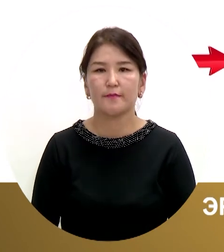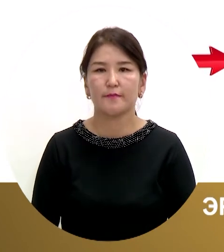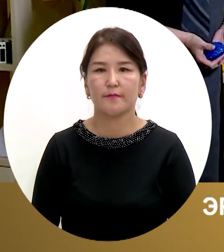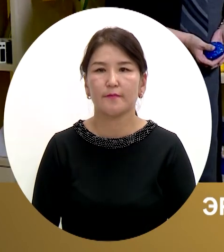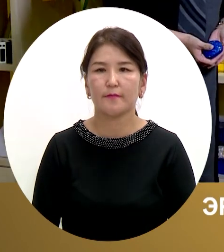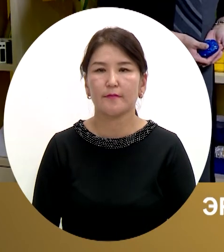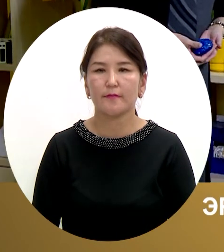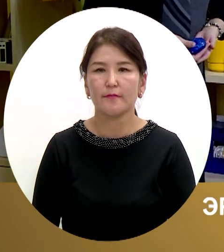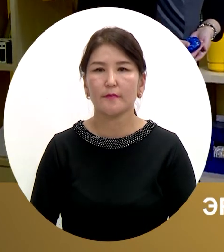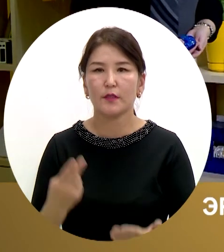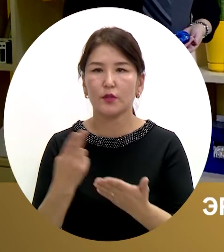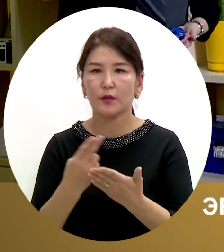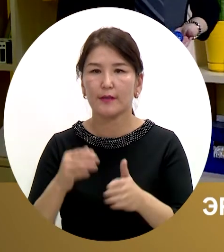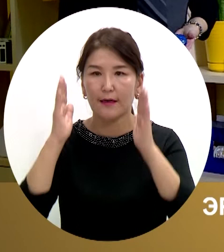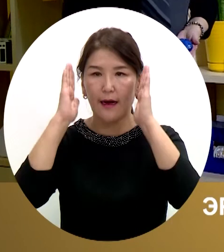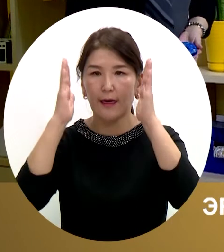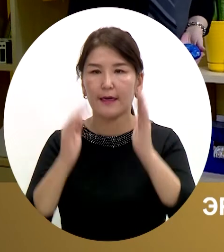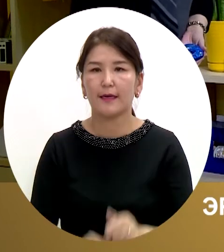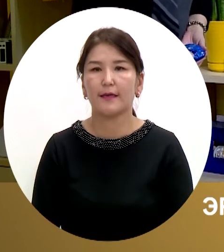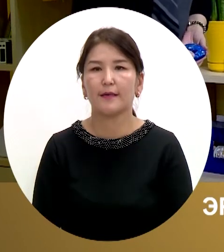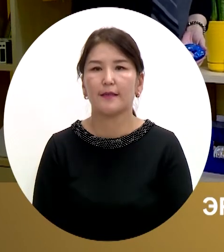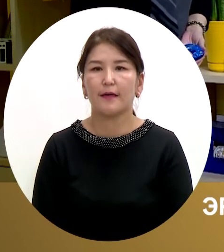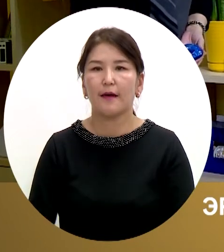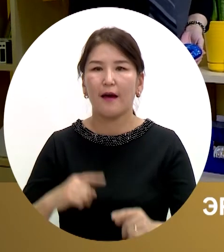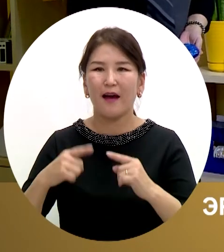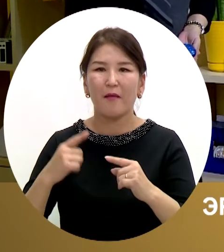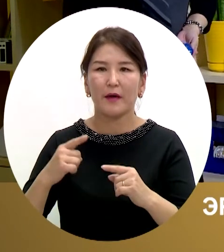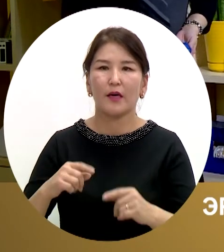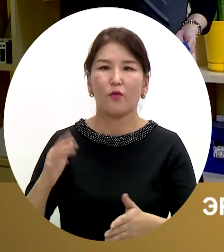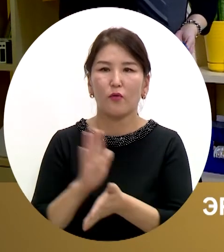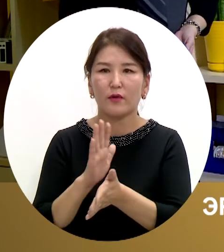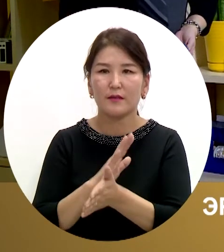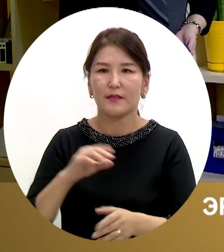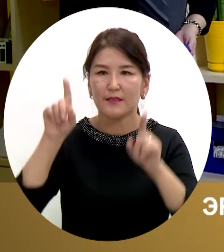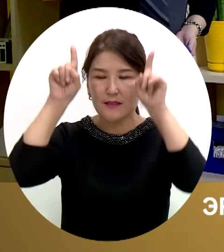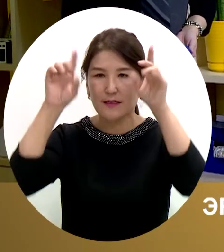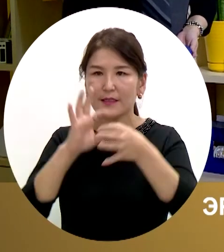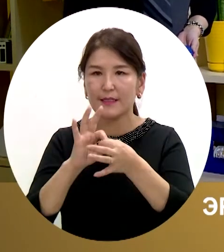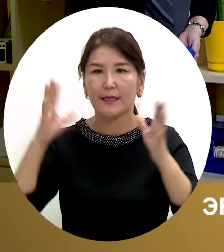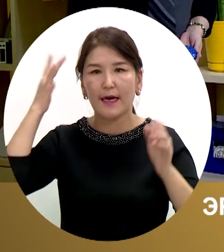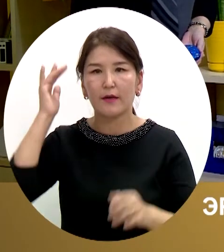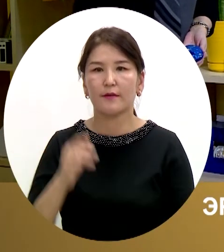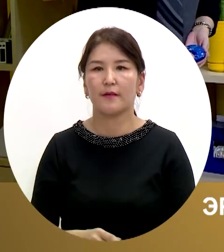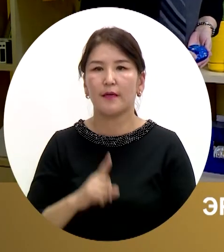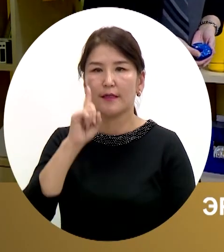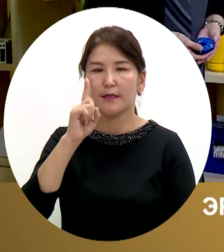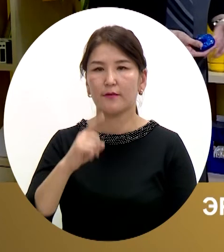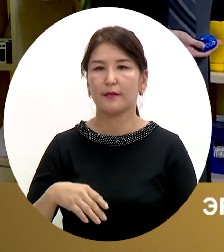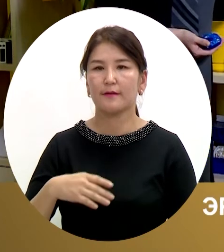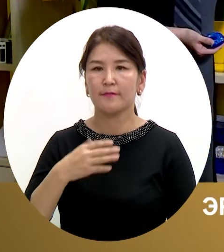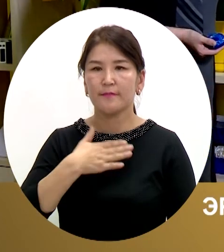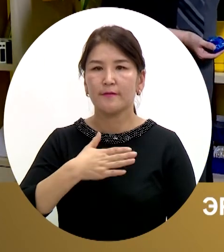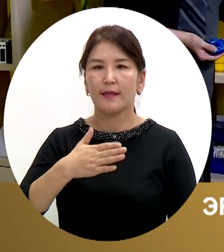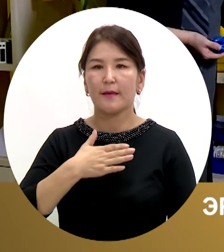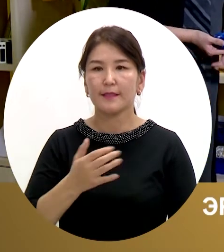сайжирна. За энэ зураг дээр анхаарлаа хандуулаарай хүүхдүүдээ. За хамгийн хурдан стресс тайлах аргуудыг нэрлэхэд амьсгал авах те эхлээд тайван сууд, нуруу